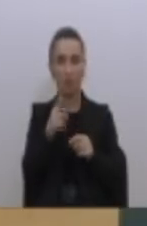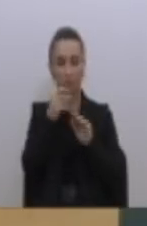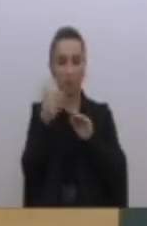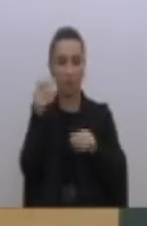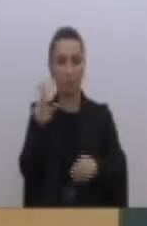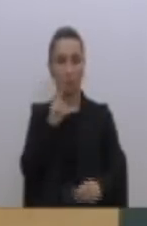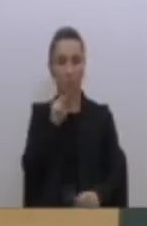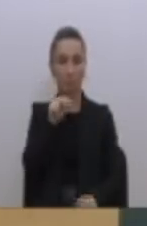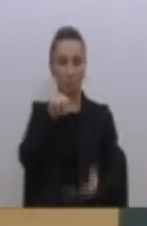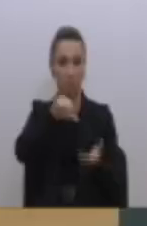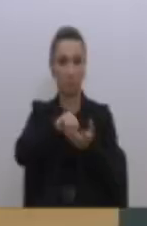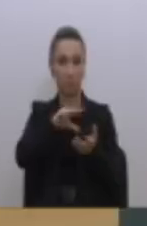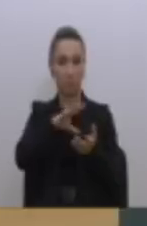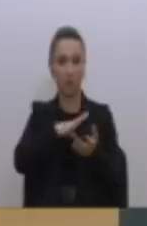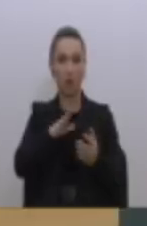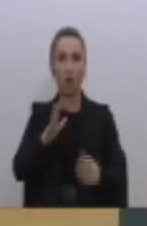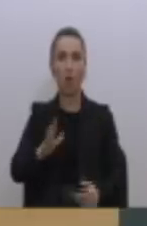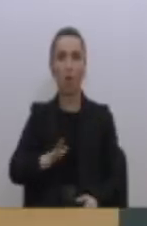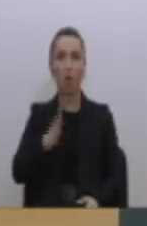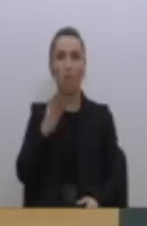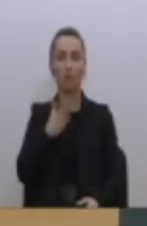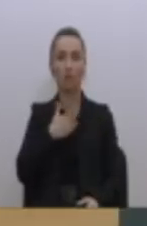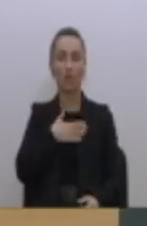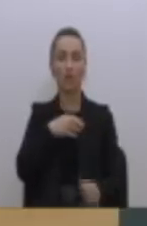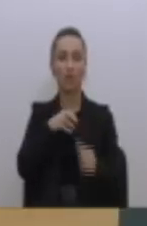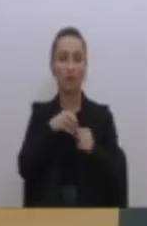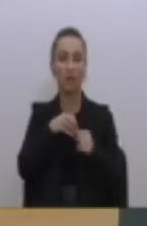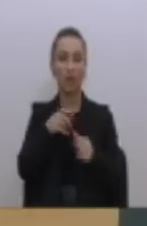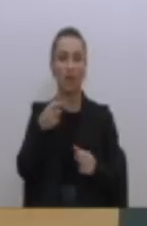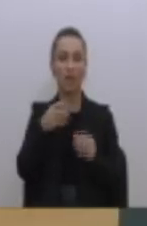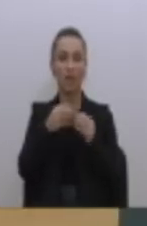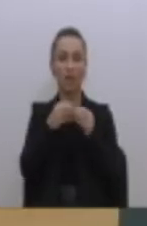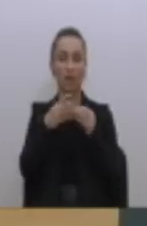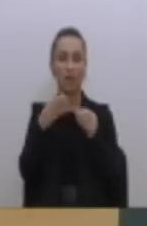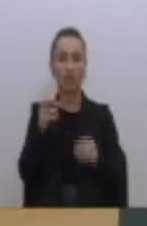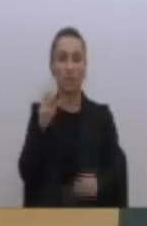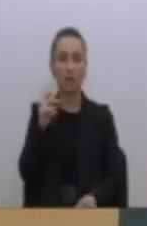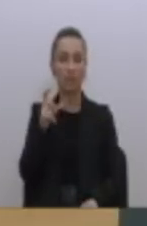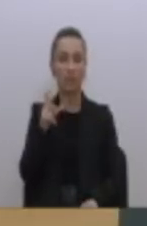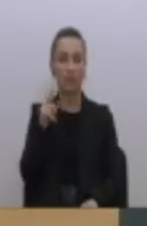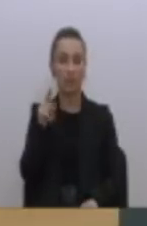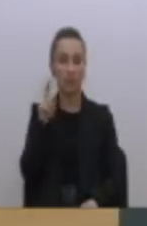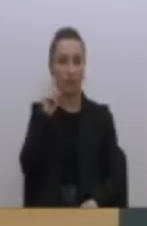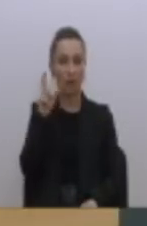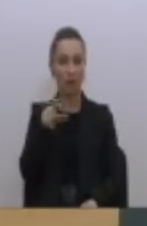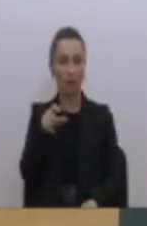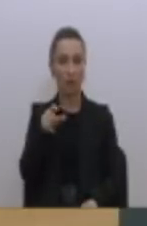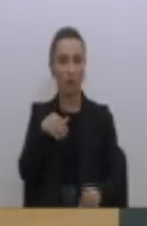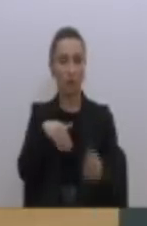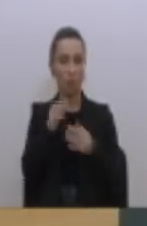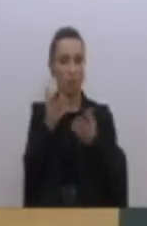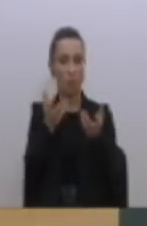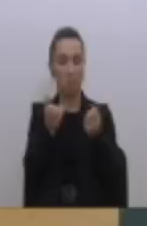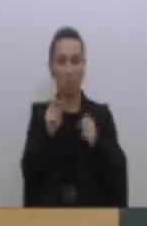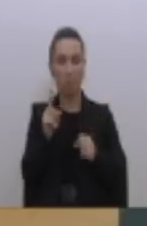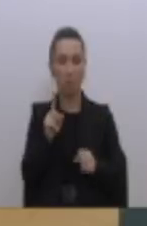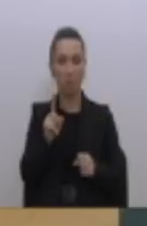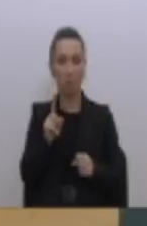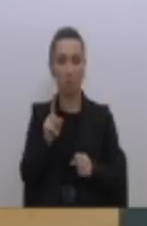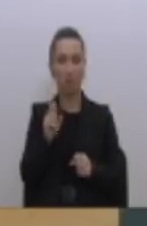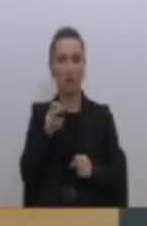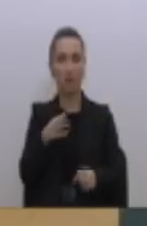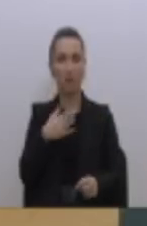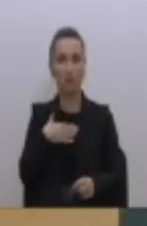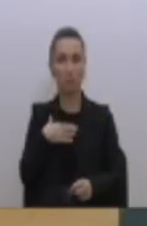რომ ლაპარაკობდით ყოფილ ჩვენს ლიდერზე, ზურაბ გირჩი ჯაფარიძეზე, არა მგონია რომ ის კაცი თქვენთვის უფრო მიუღებელი იყოს, ვიდრე